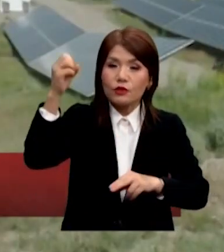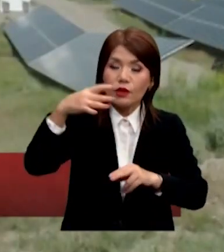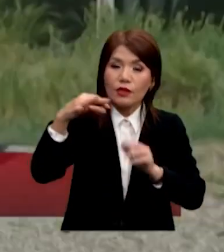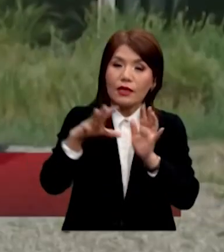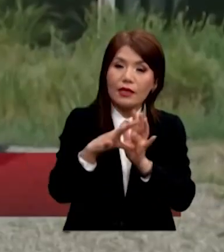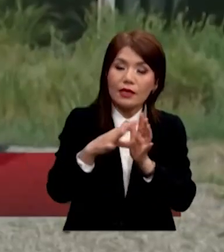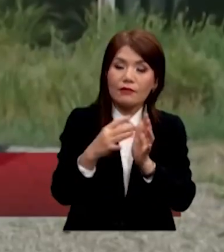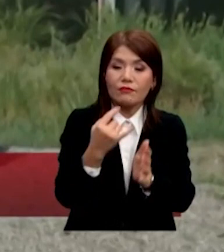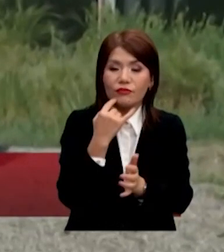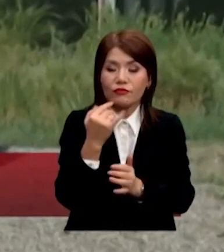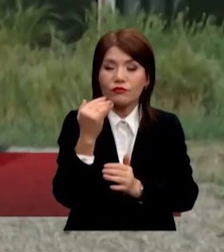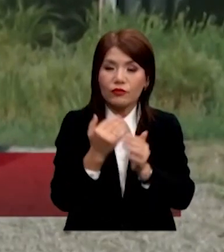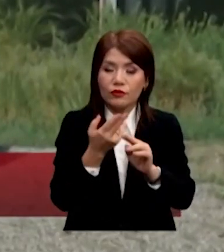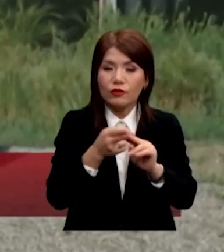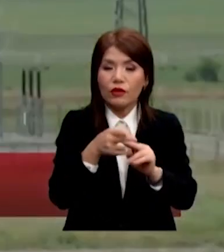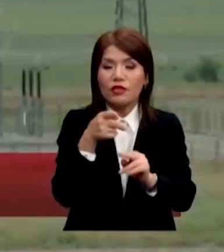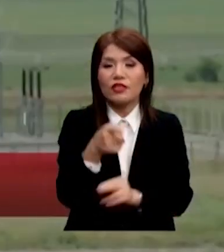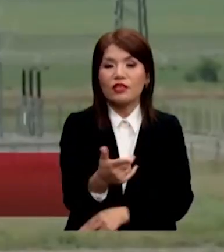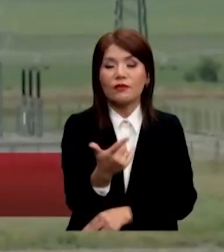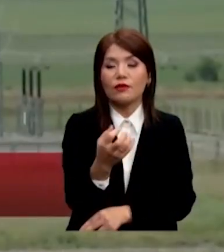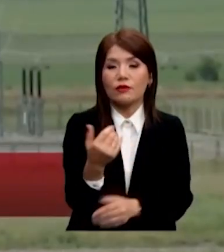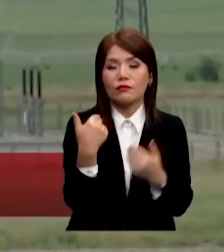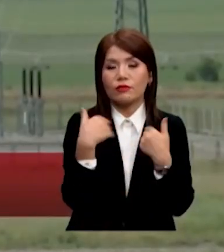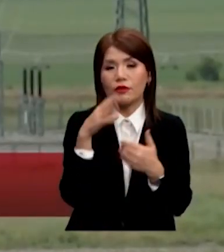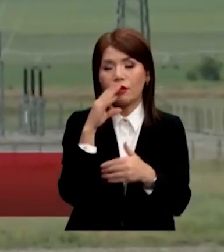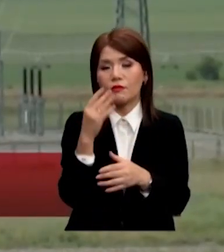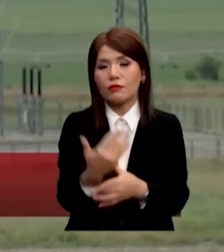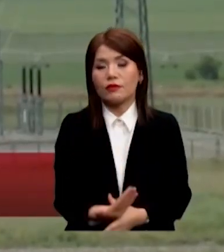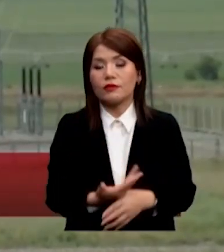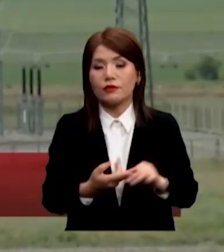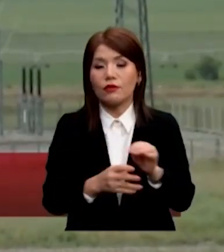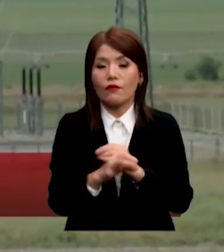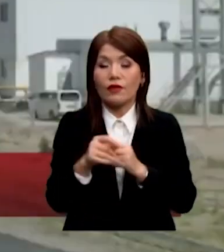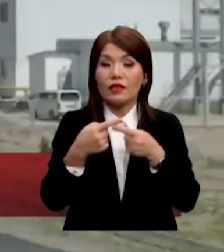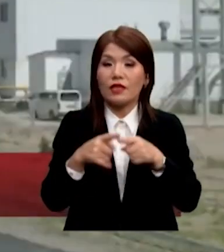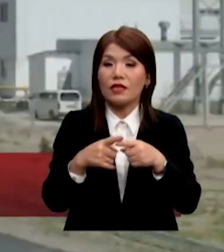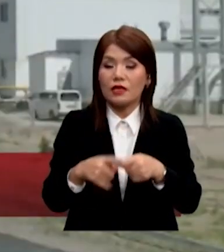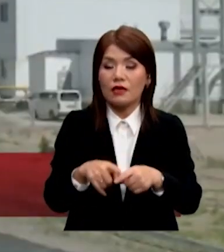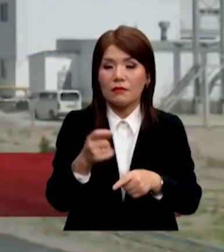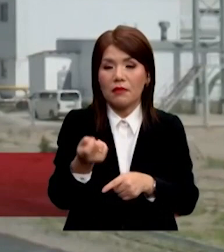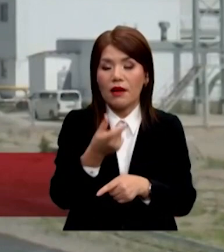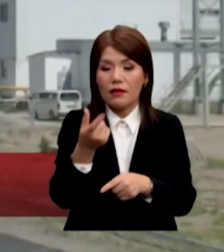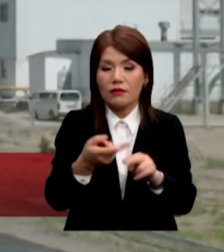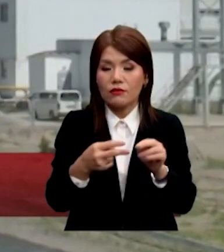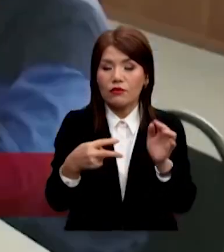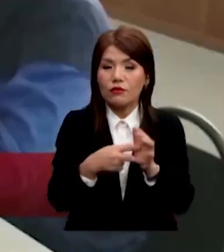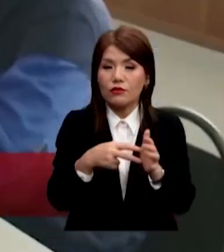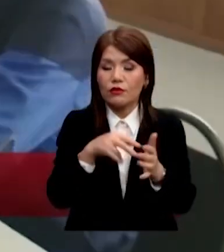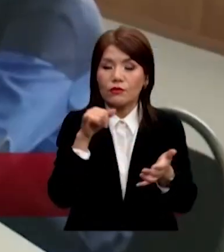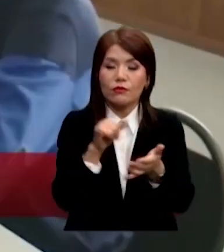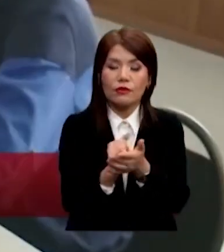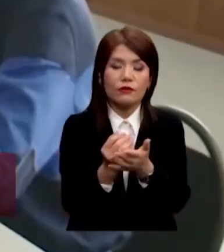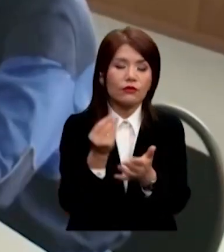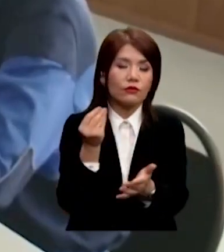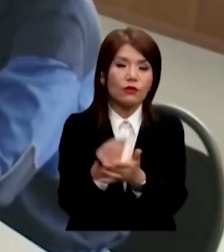и домохозяйства могут вырабатывать до 1000 мегаватт мощностей. Однако эксперты отмечают, что эти технологии малодоступны. Стоимость установок до сих пор